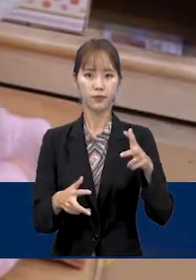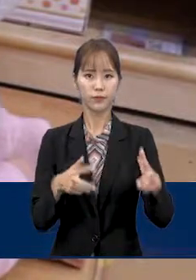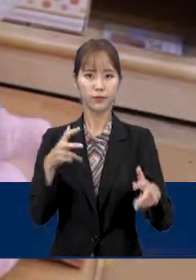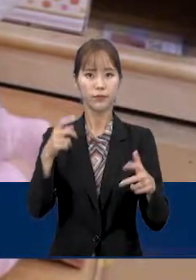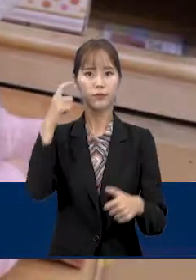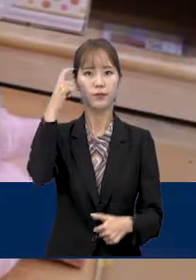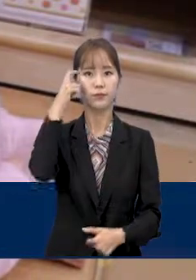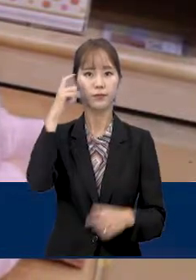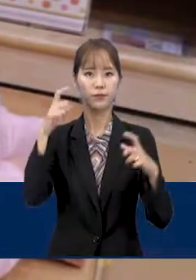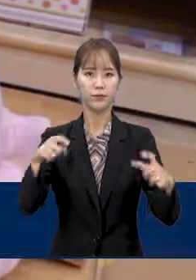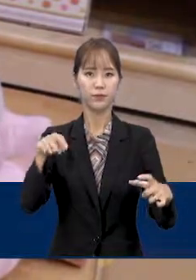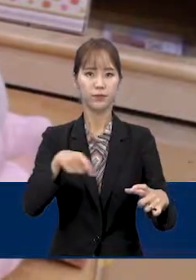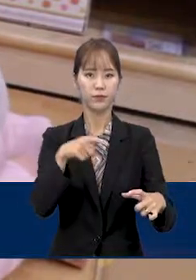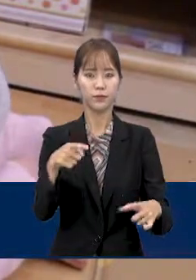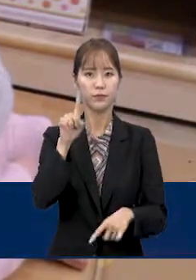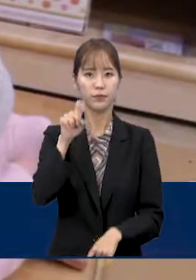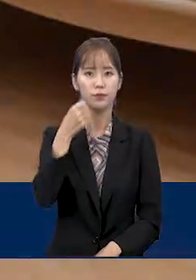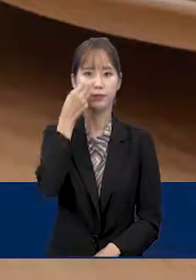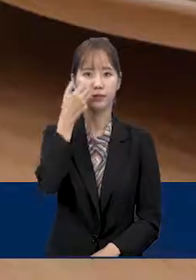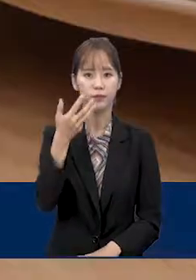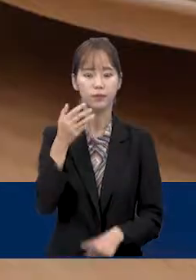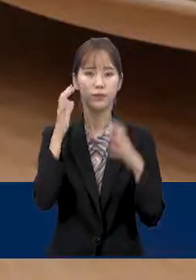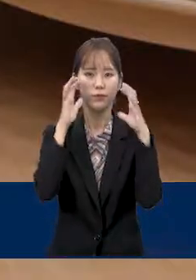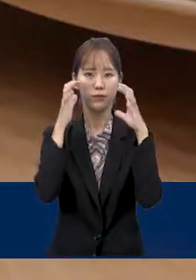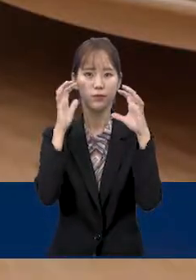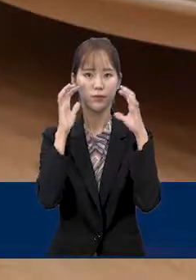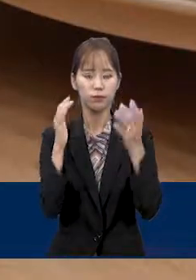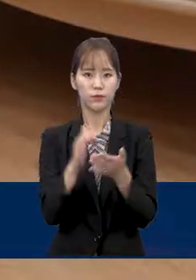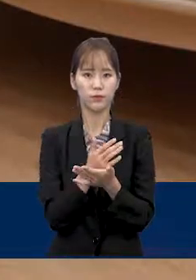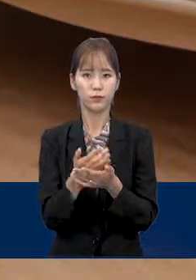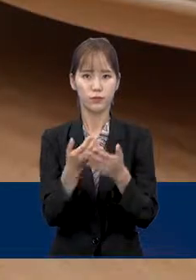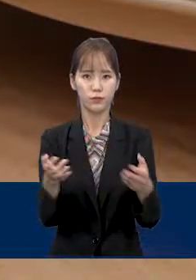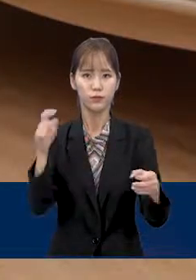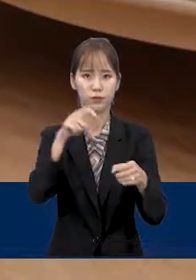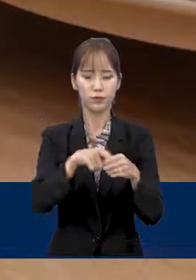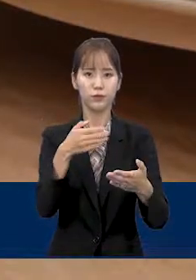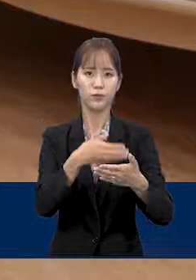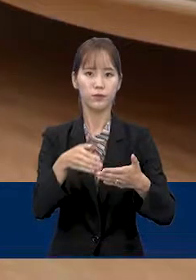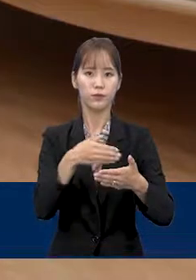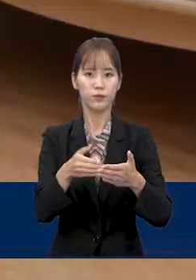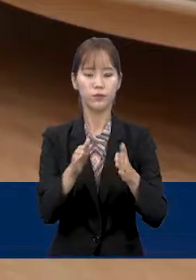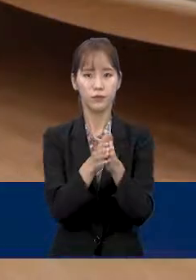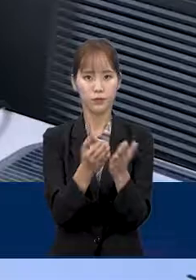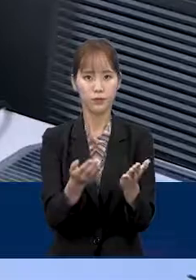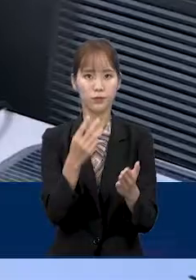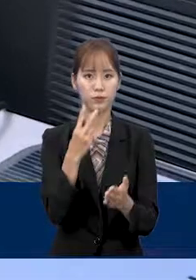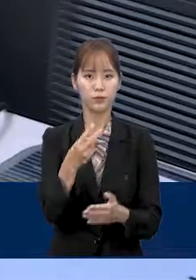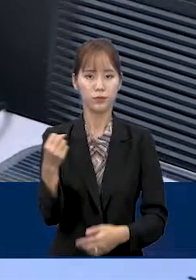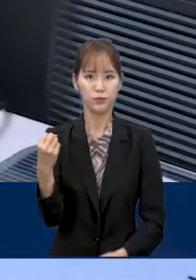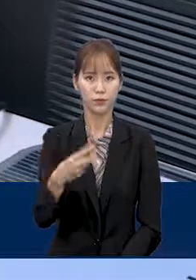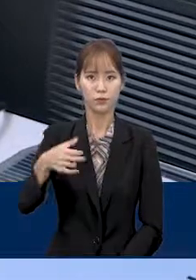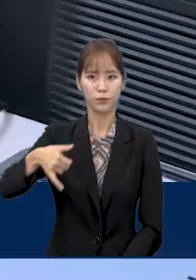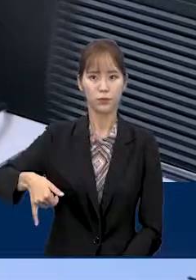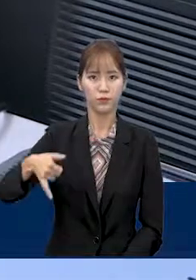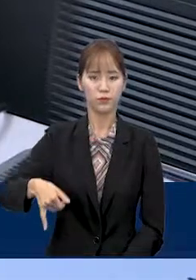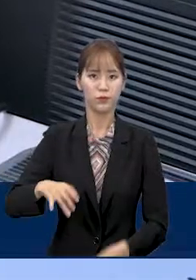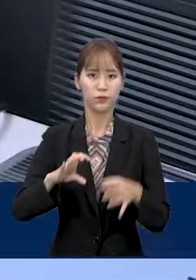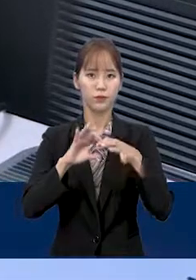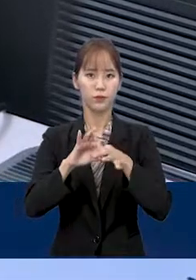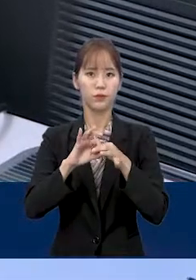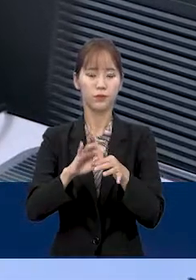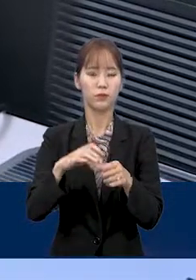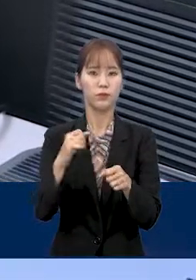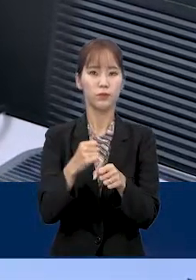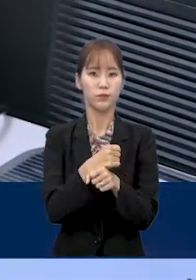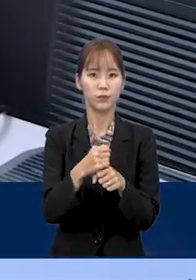북스타트 사업은 관내 거주하는 18개월 이하 영유아에게 그림책 두 권과 가이드북, 에코백으로 구성된 선물